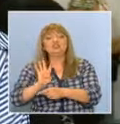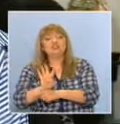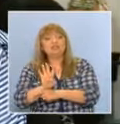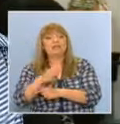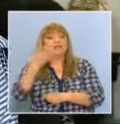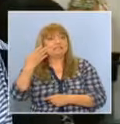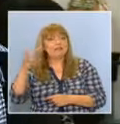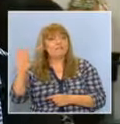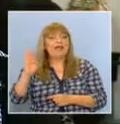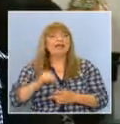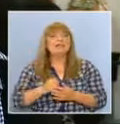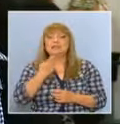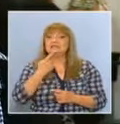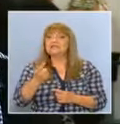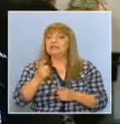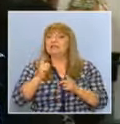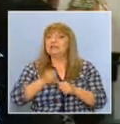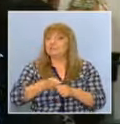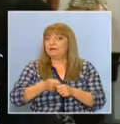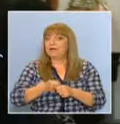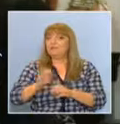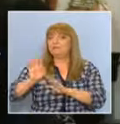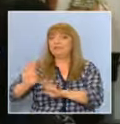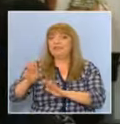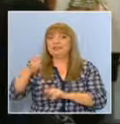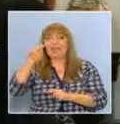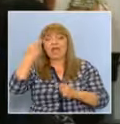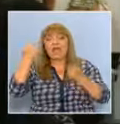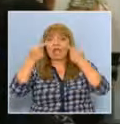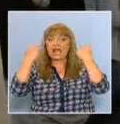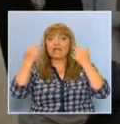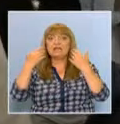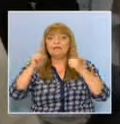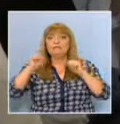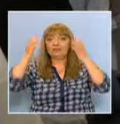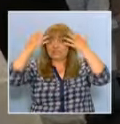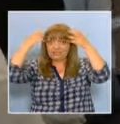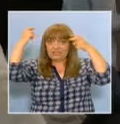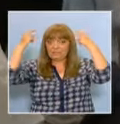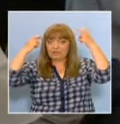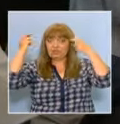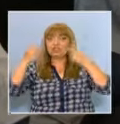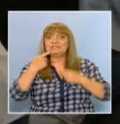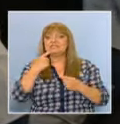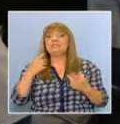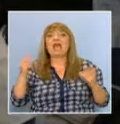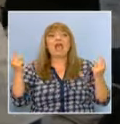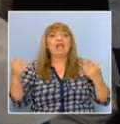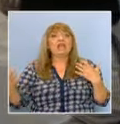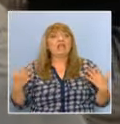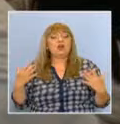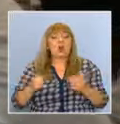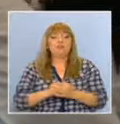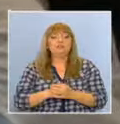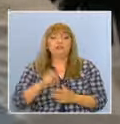14 май, за да изработим техния грим и прически на героите. Ще се справят